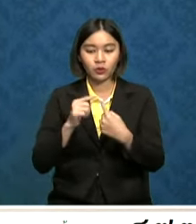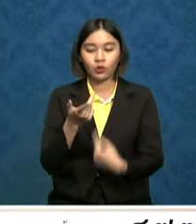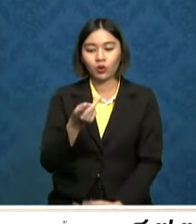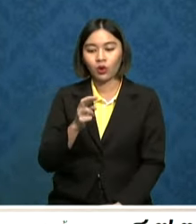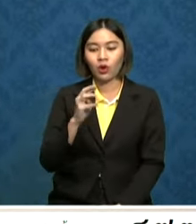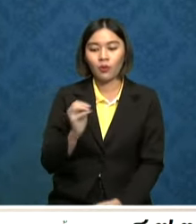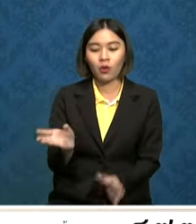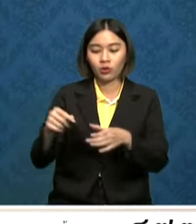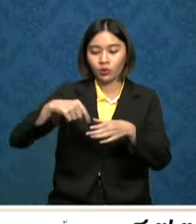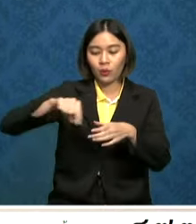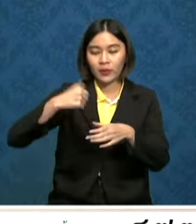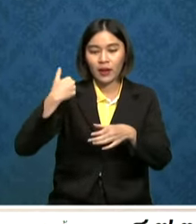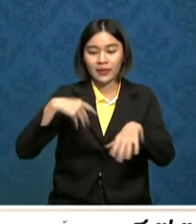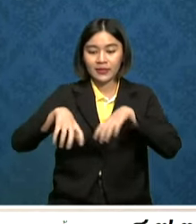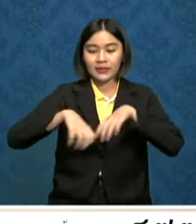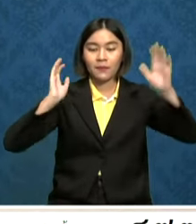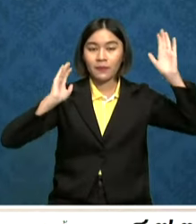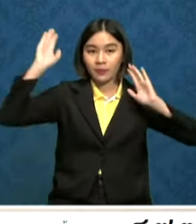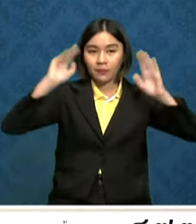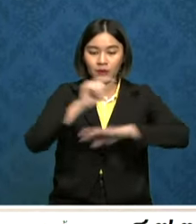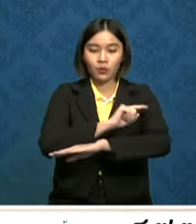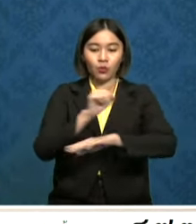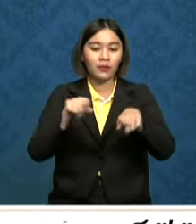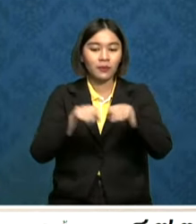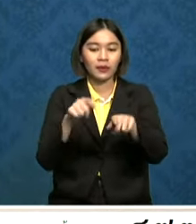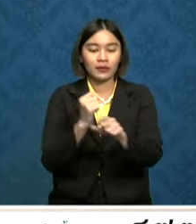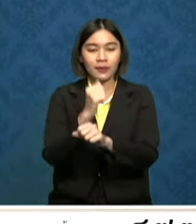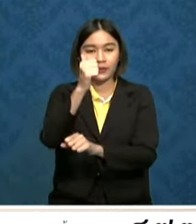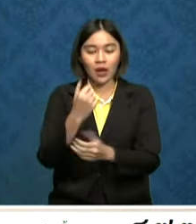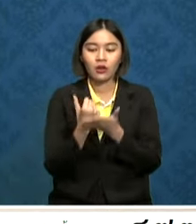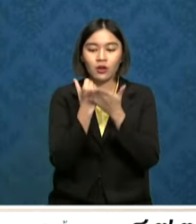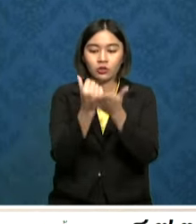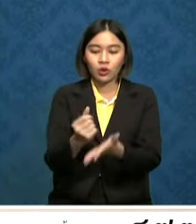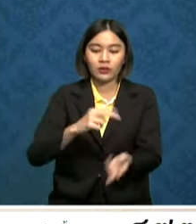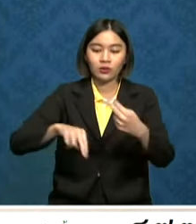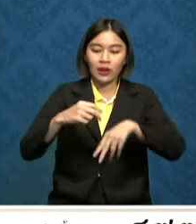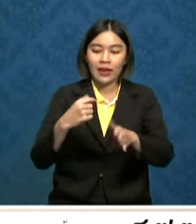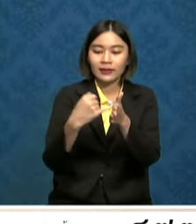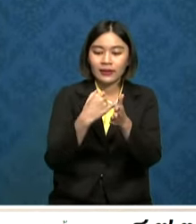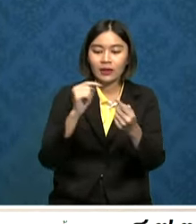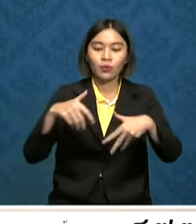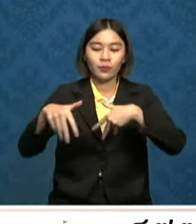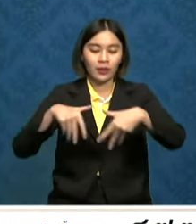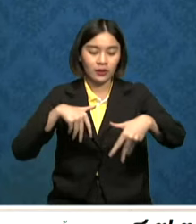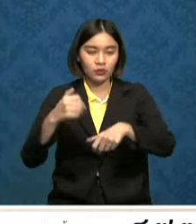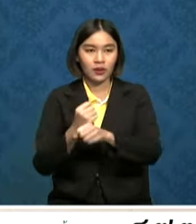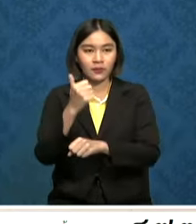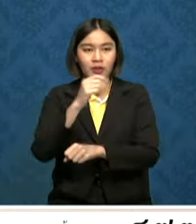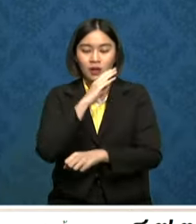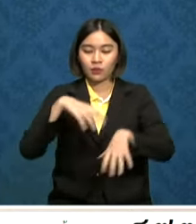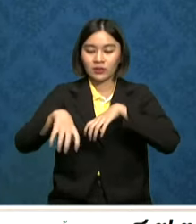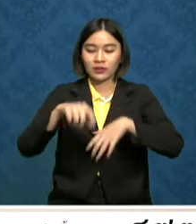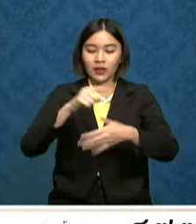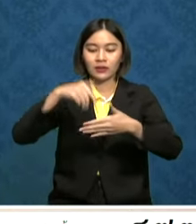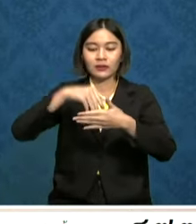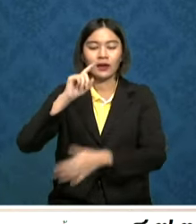นั้นก็อาจจะสามารถเลือกจัดประชามติในวันดังกล่าวได้เพื่ออย่างน้อยอำนวยความสะดวกให้กับประชาชนในพื้นที่ดังกล่าวที่มีการจัดการเลือกตั้งซ่